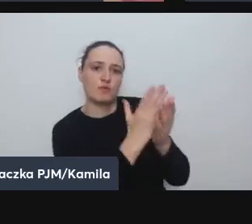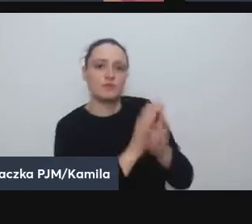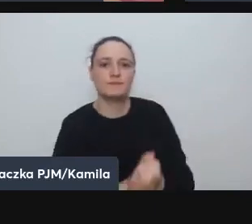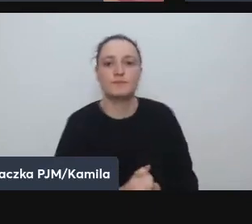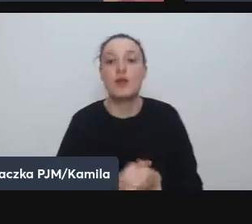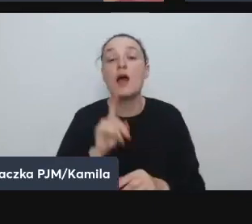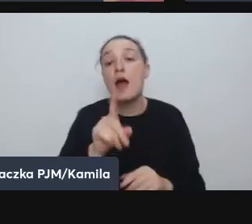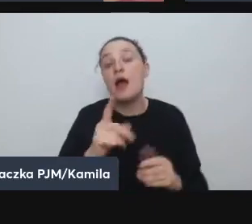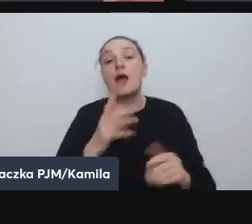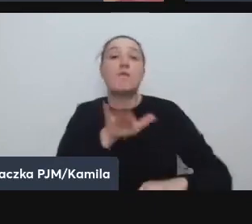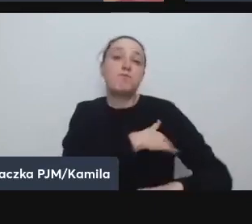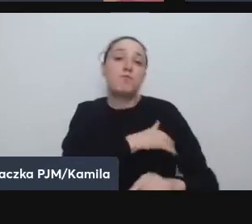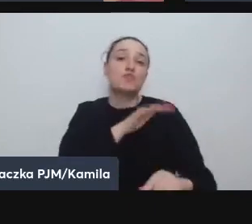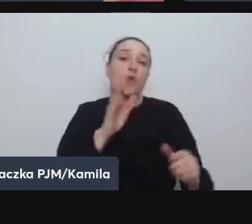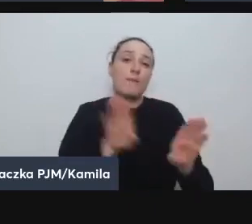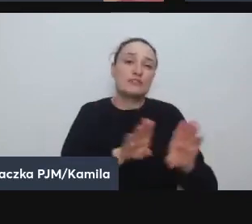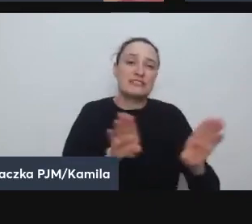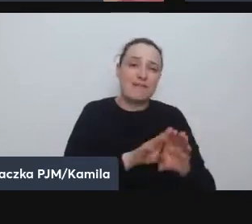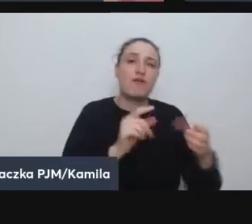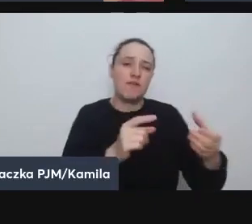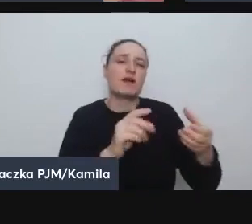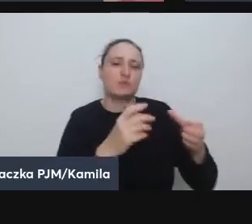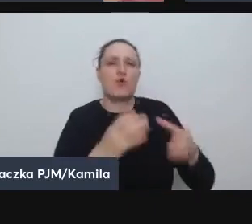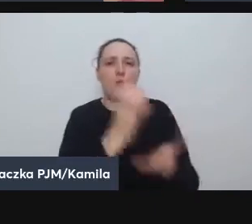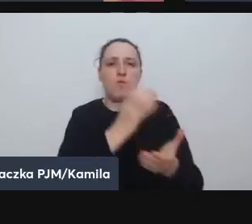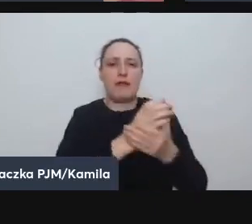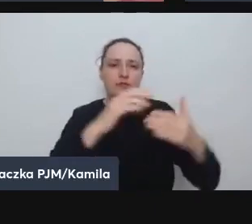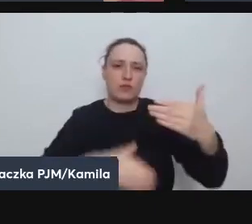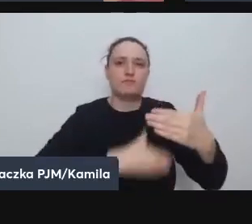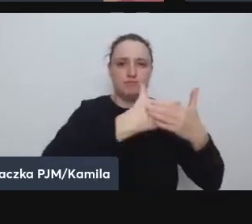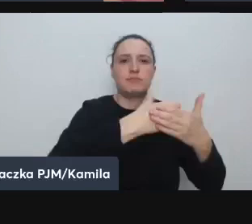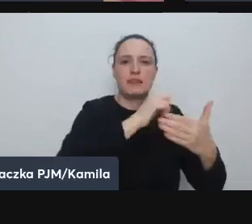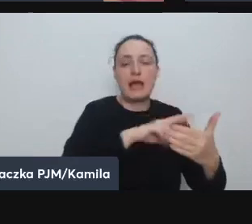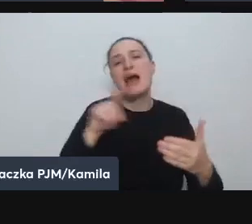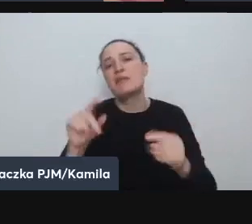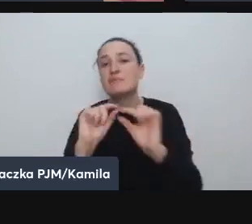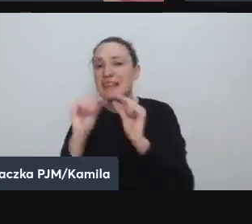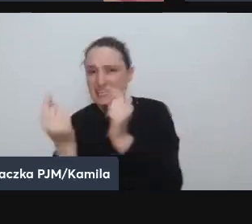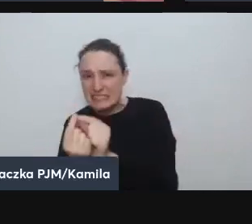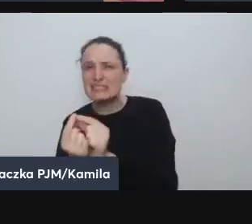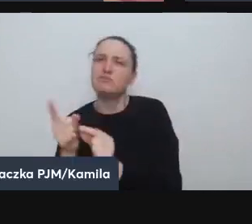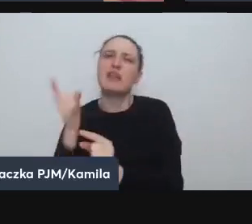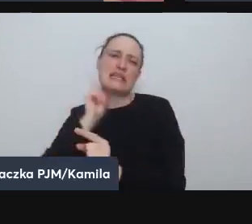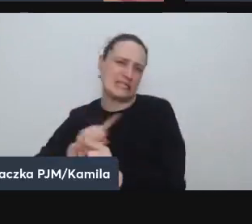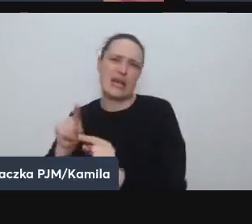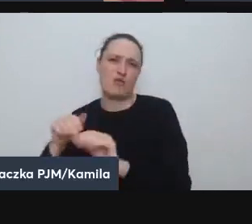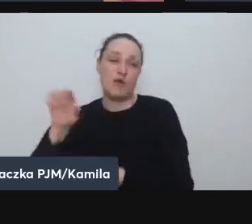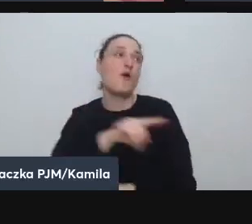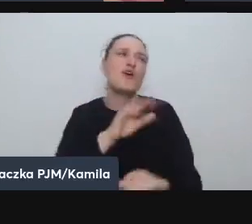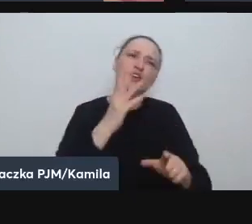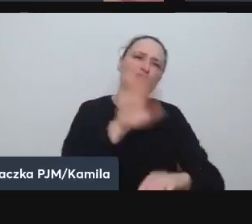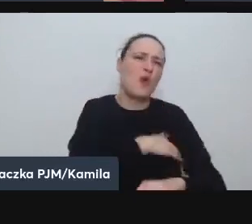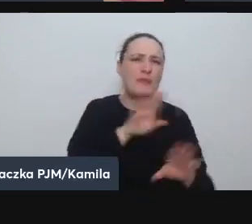kubeczek pokazywała, bo dysk jest taki no mniej znany, więc jakby wiecie, nie chcę też zarzucić ludzi wszystkim, bo im się wszystko